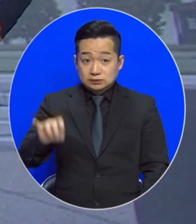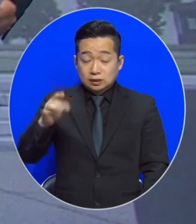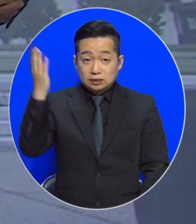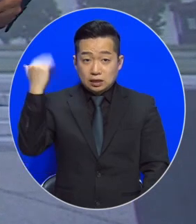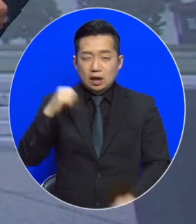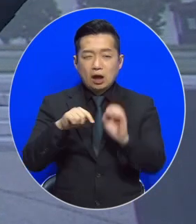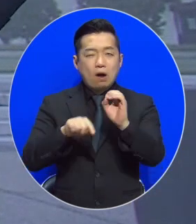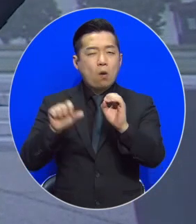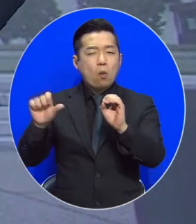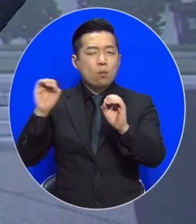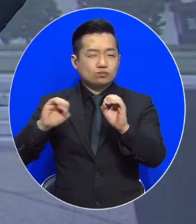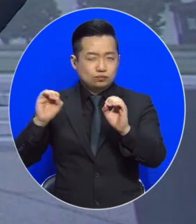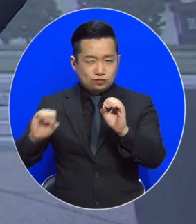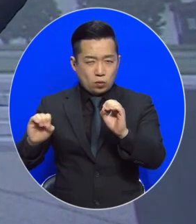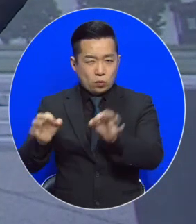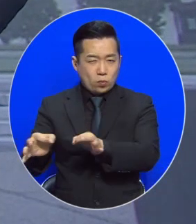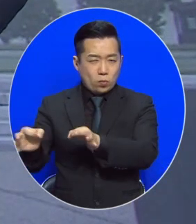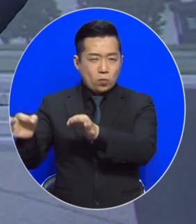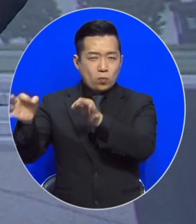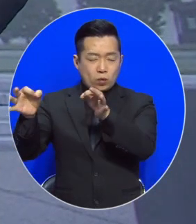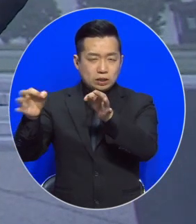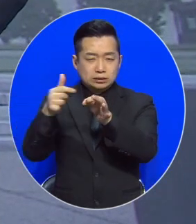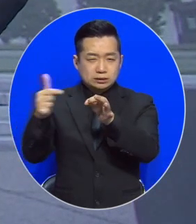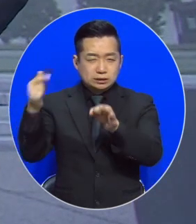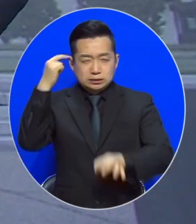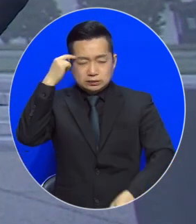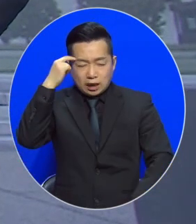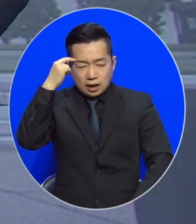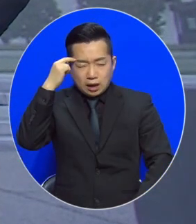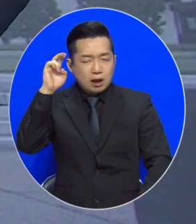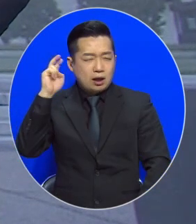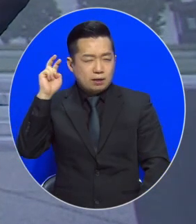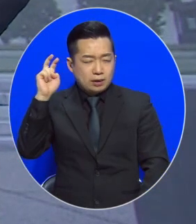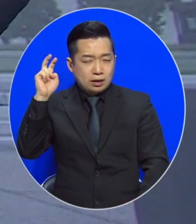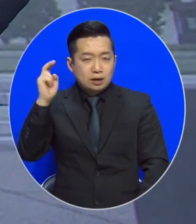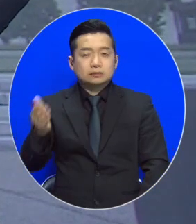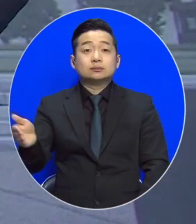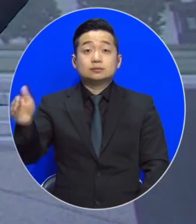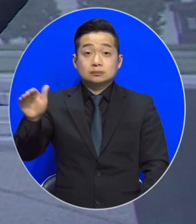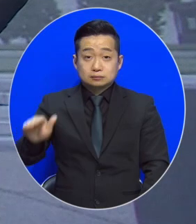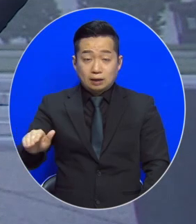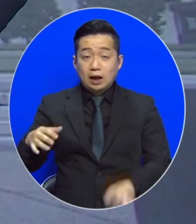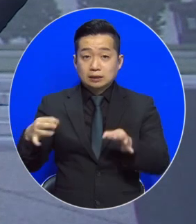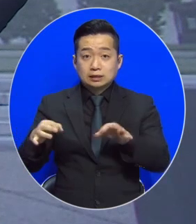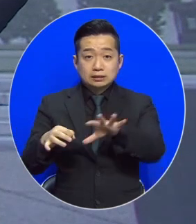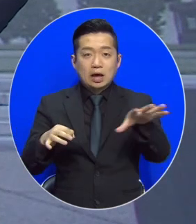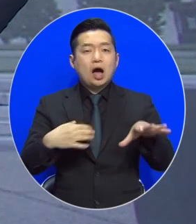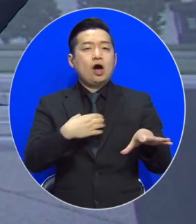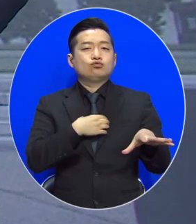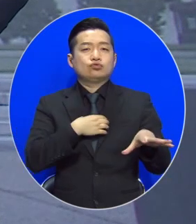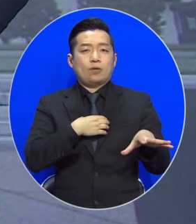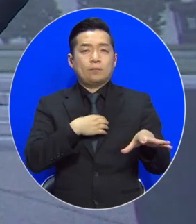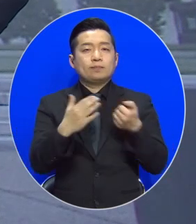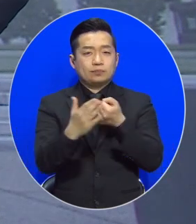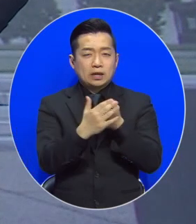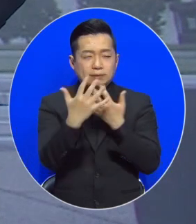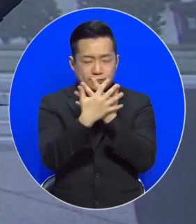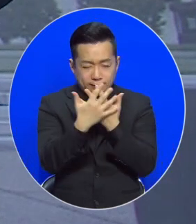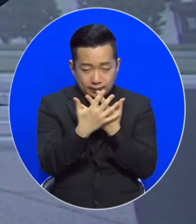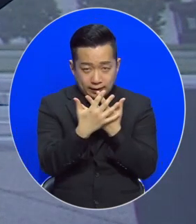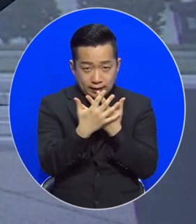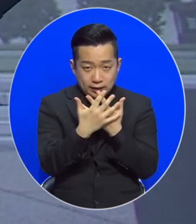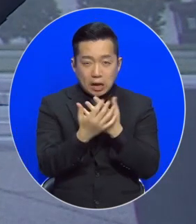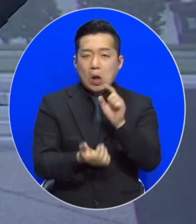한번 0.5% 포인트 정도의 큰 인상 폭이 예상되기도 했지만 은행권의 위기 등으로 인한 불확실성으로